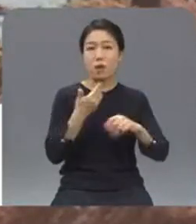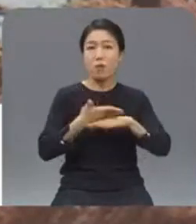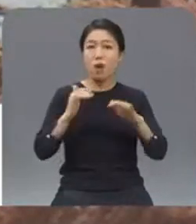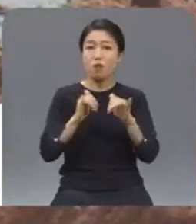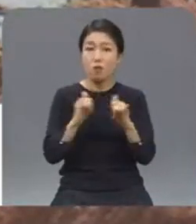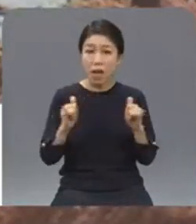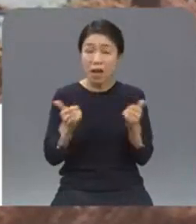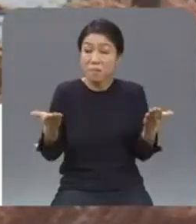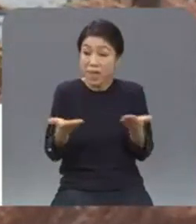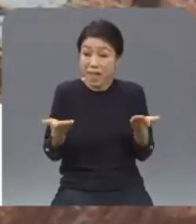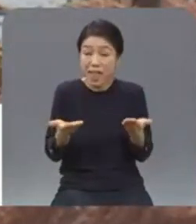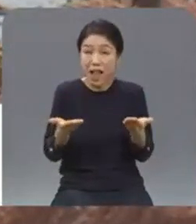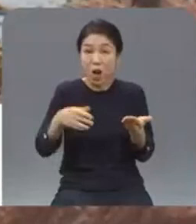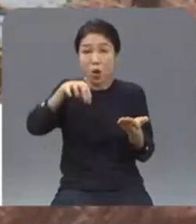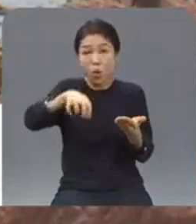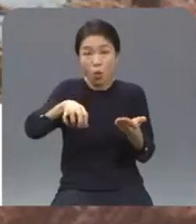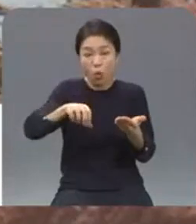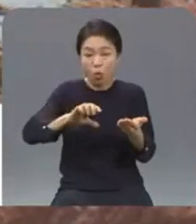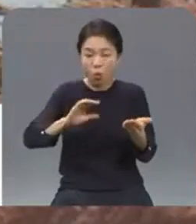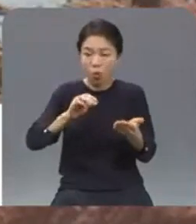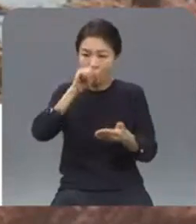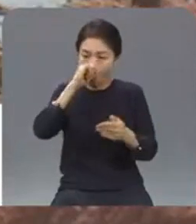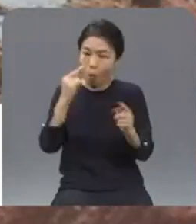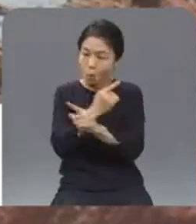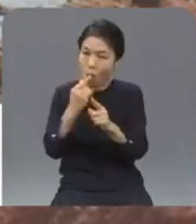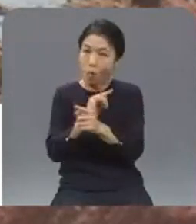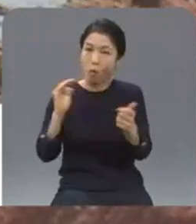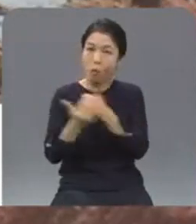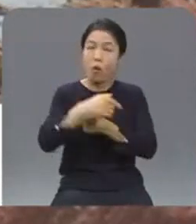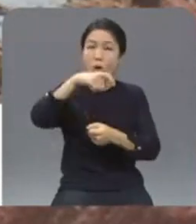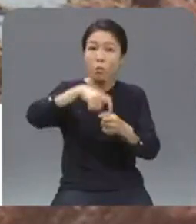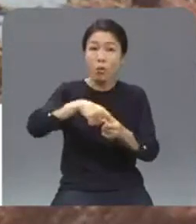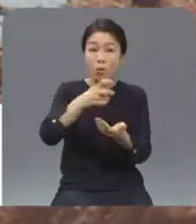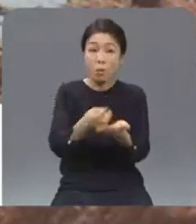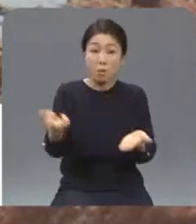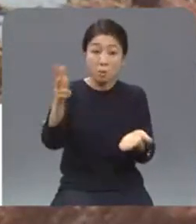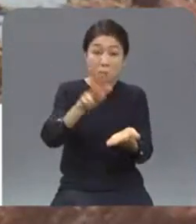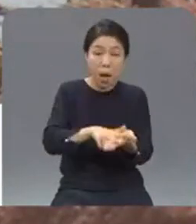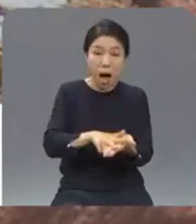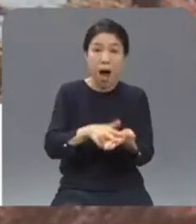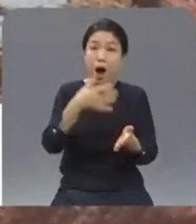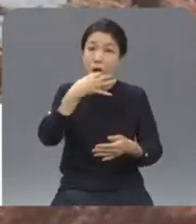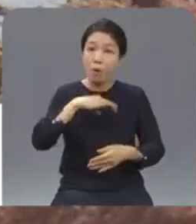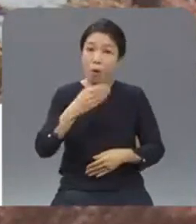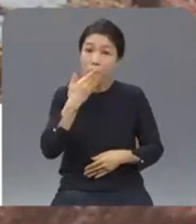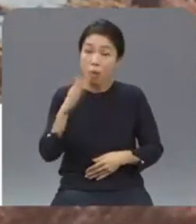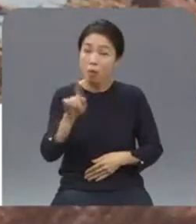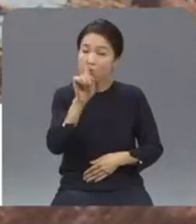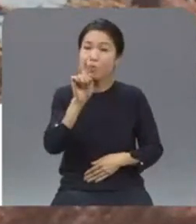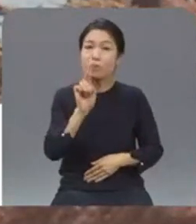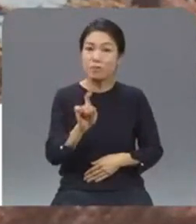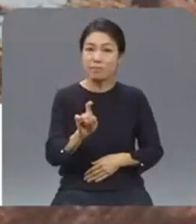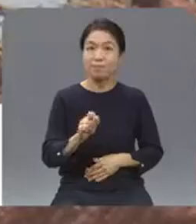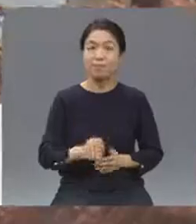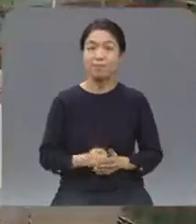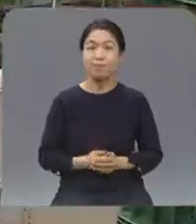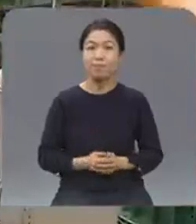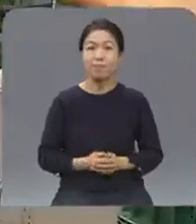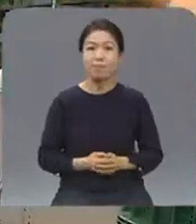외국인 노동자들을 보호하기 위한 조례를 제정해 그 실효성이 주목됩니다. 보도에 손준수 기자입니다.